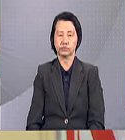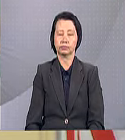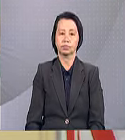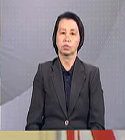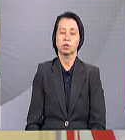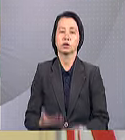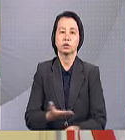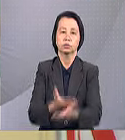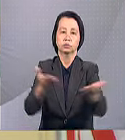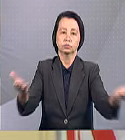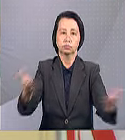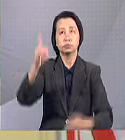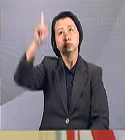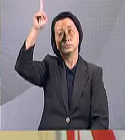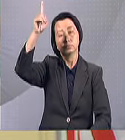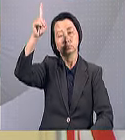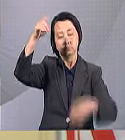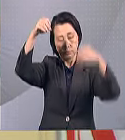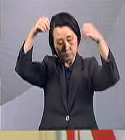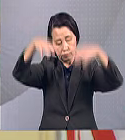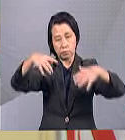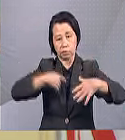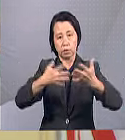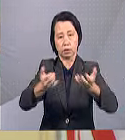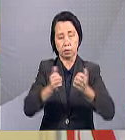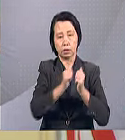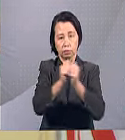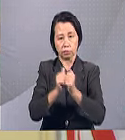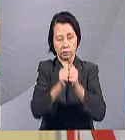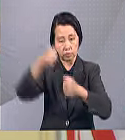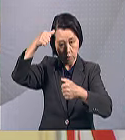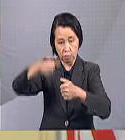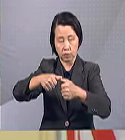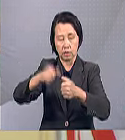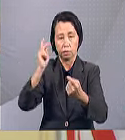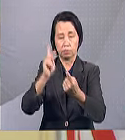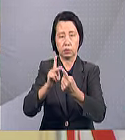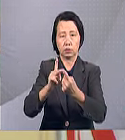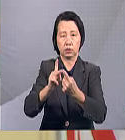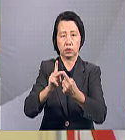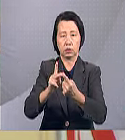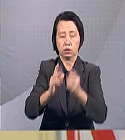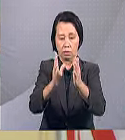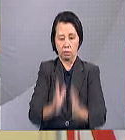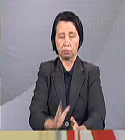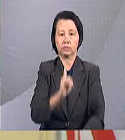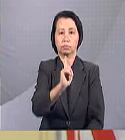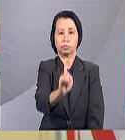yang dirahmati Allah, saya ingin bersama-sama mengingatkan kepada para umat